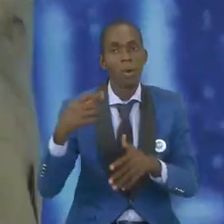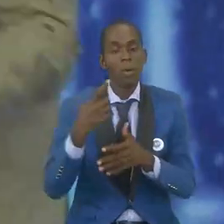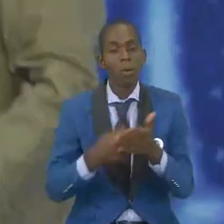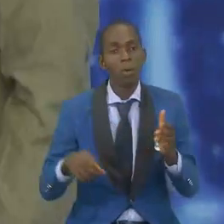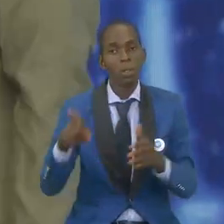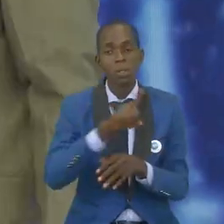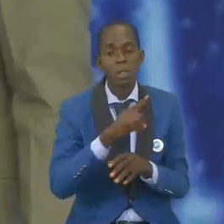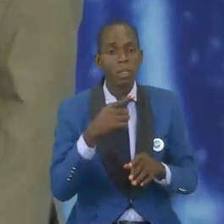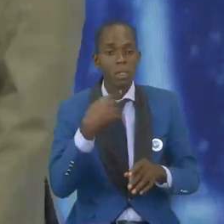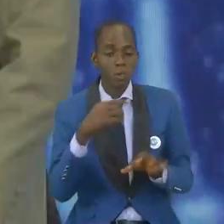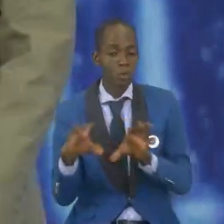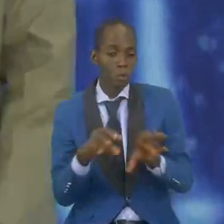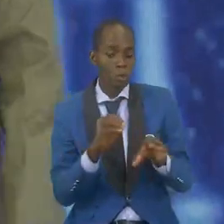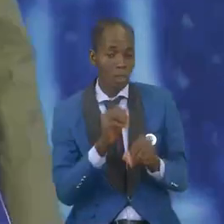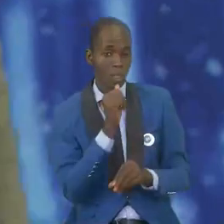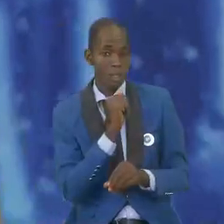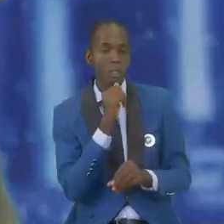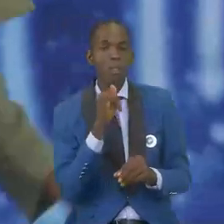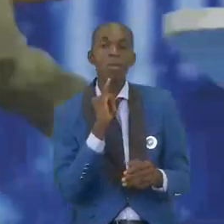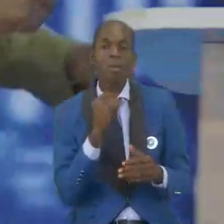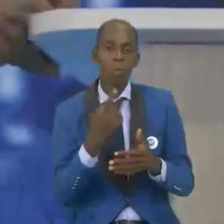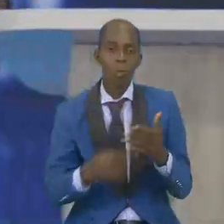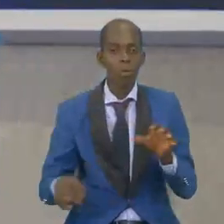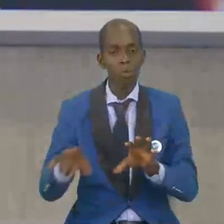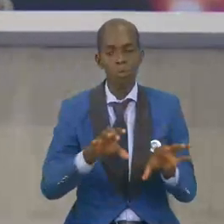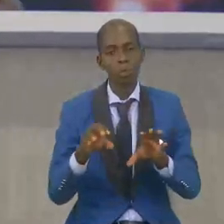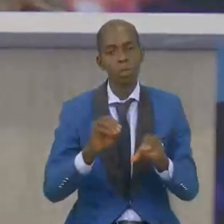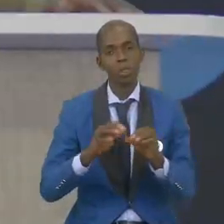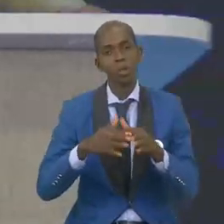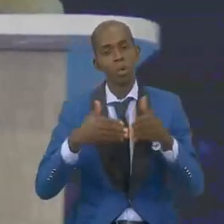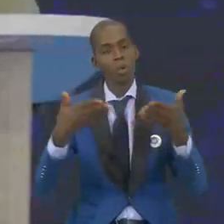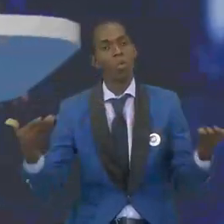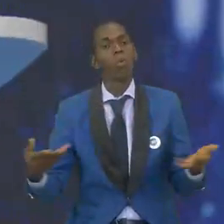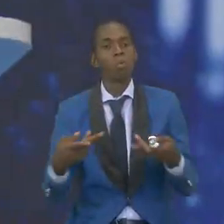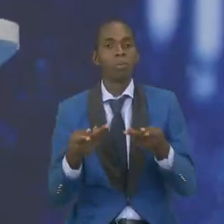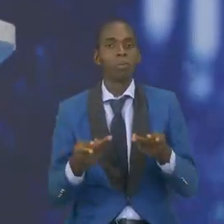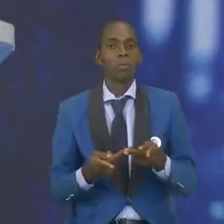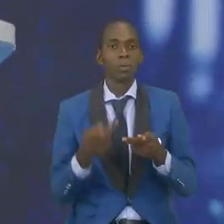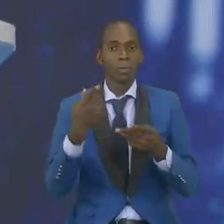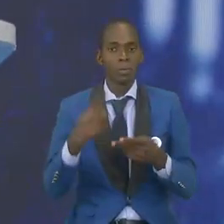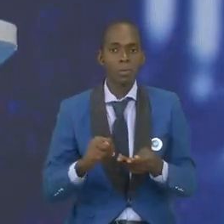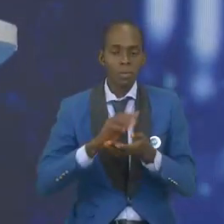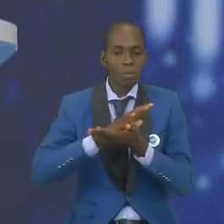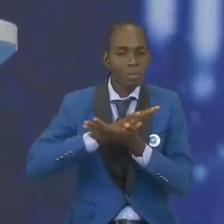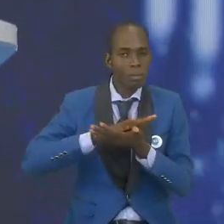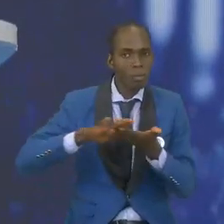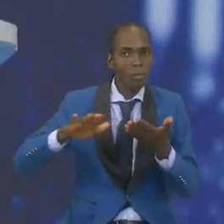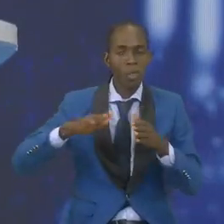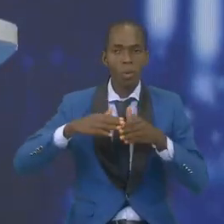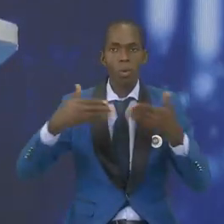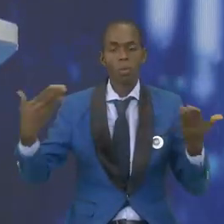disent de leur bouche. Ce qu'ils ont dans le secret, c'est ce qu'ils sortent dans le